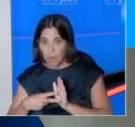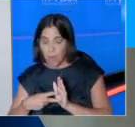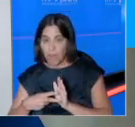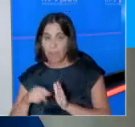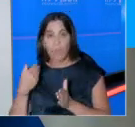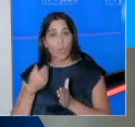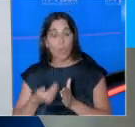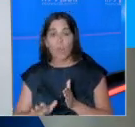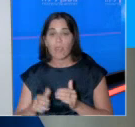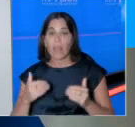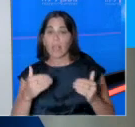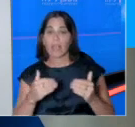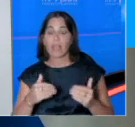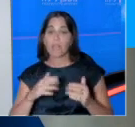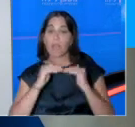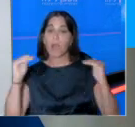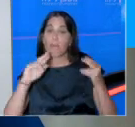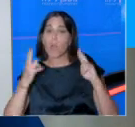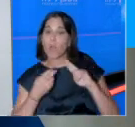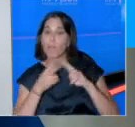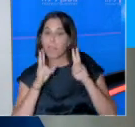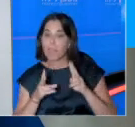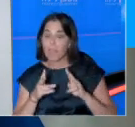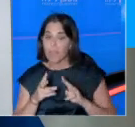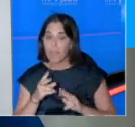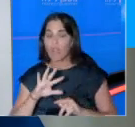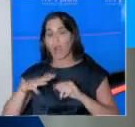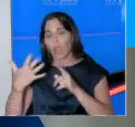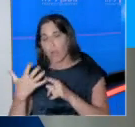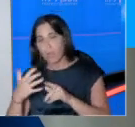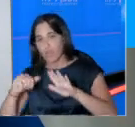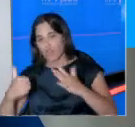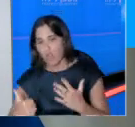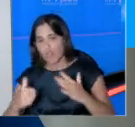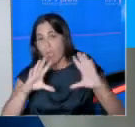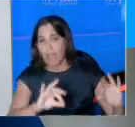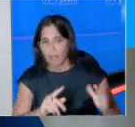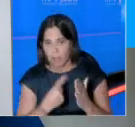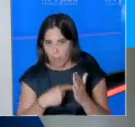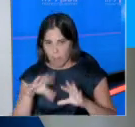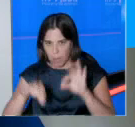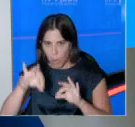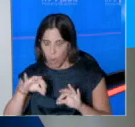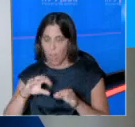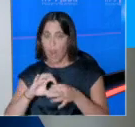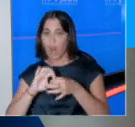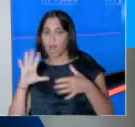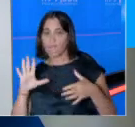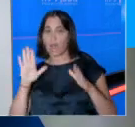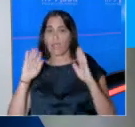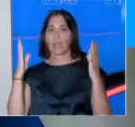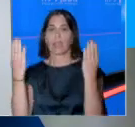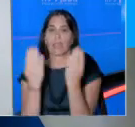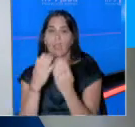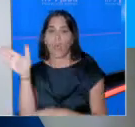חסר תקדים ברמה עולמית. אפשר ללכת לבחירות חמישיות, שישיות, עשיריות, לפרק את קירות המדינה